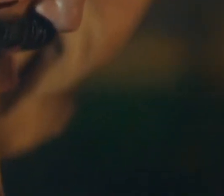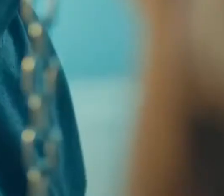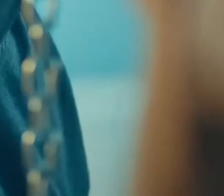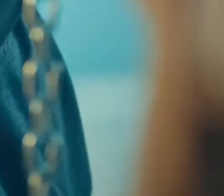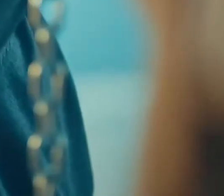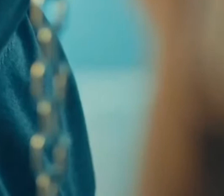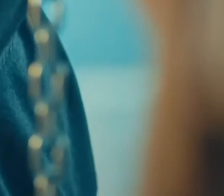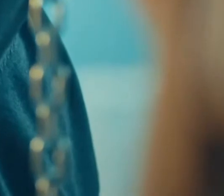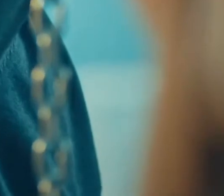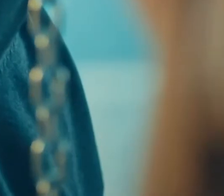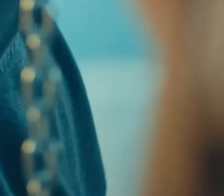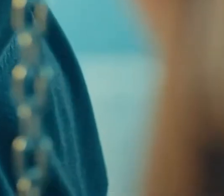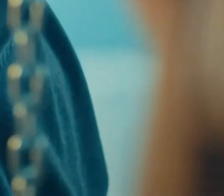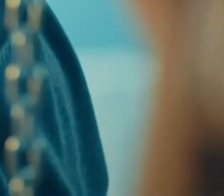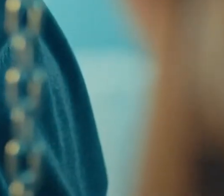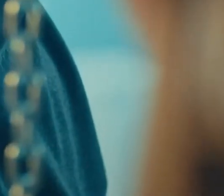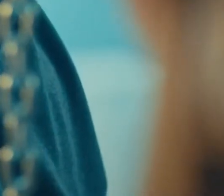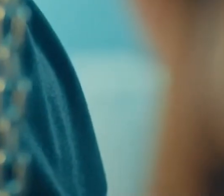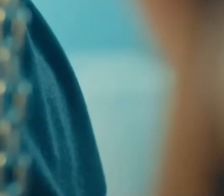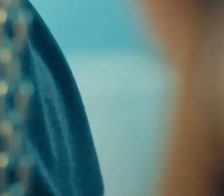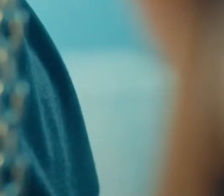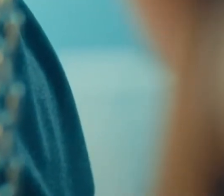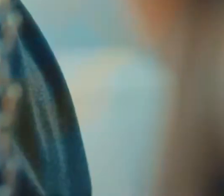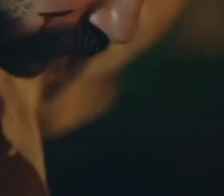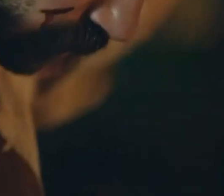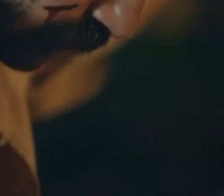yaralar kurumuş, dudakları çatlamış.